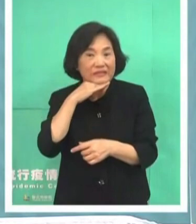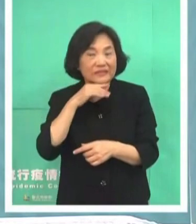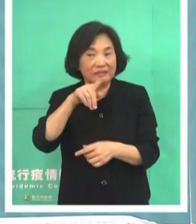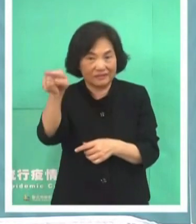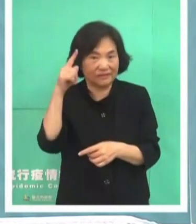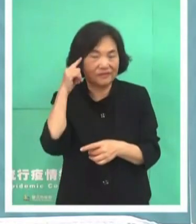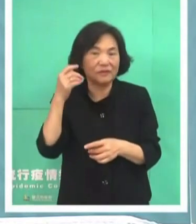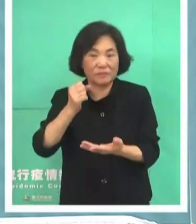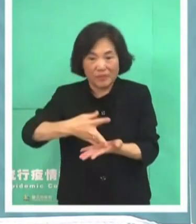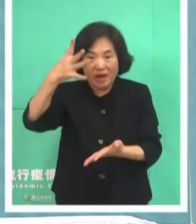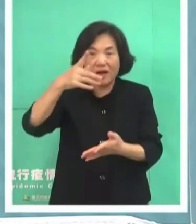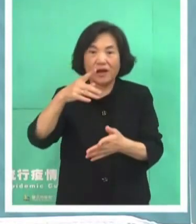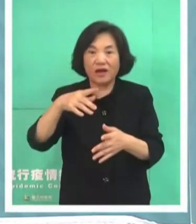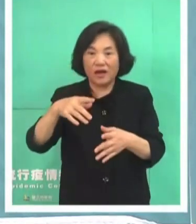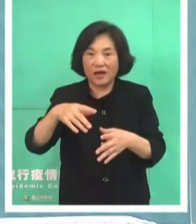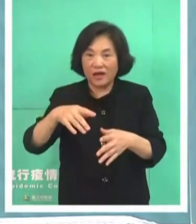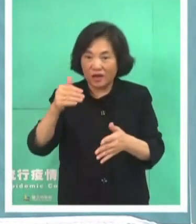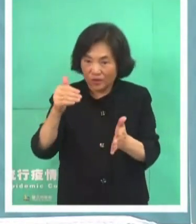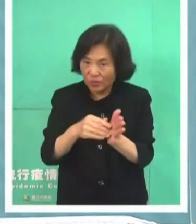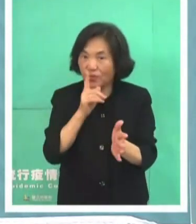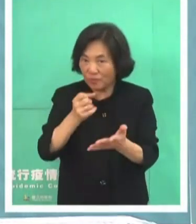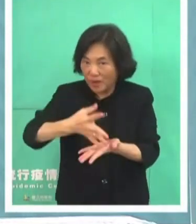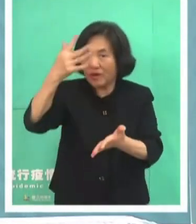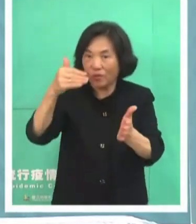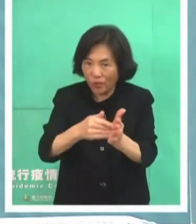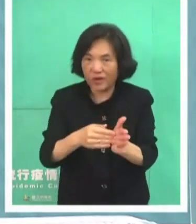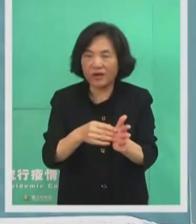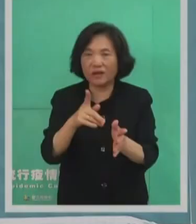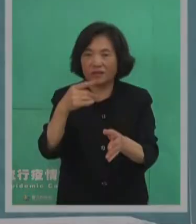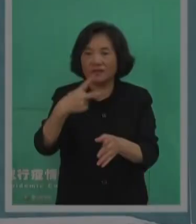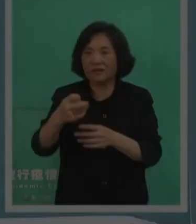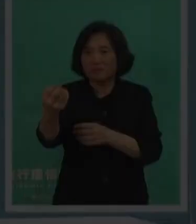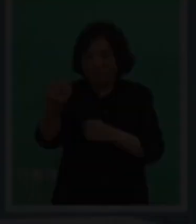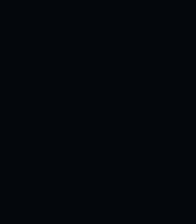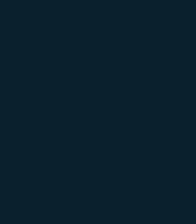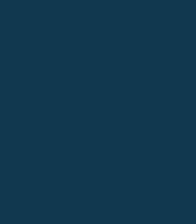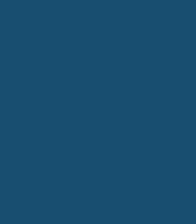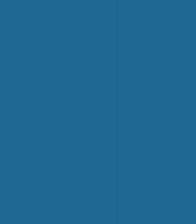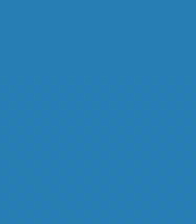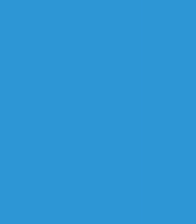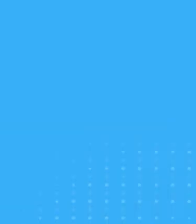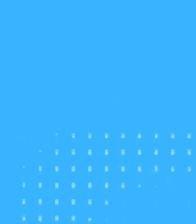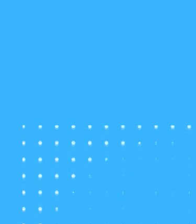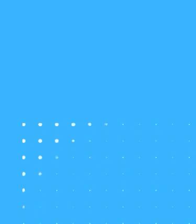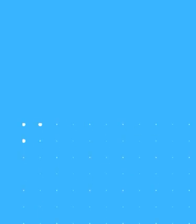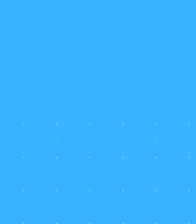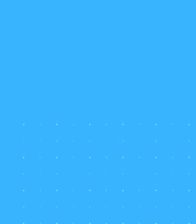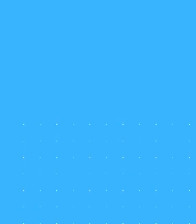在此之前你没有资格讲话 ，OK？